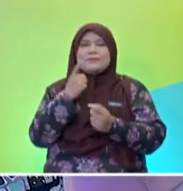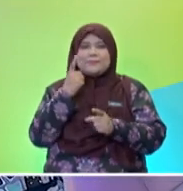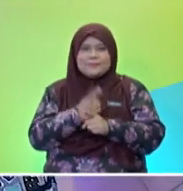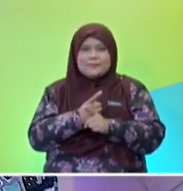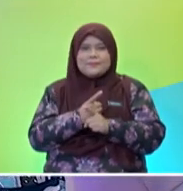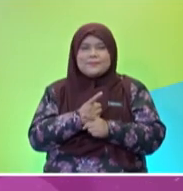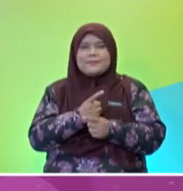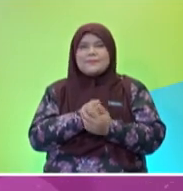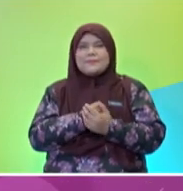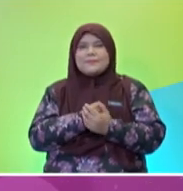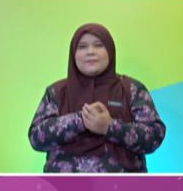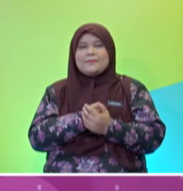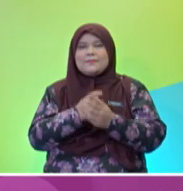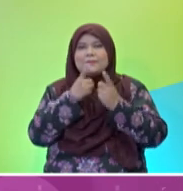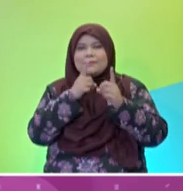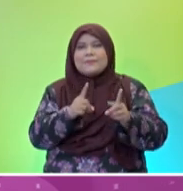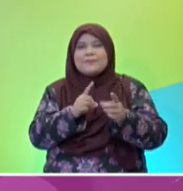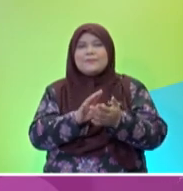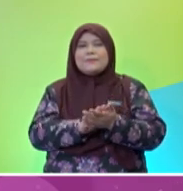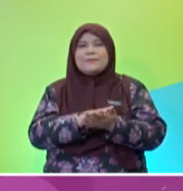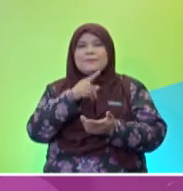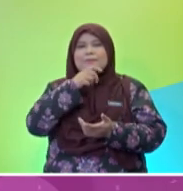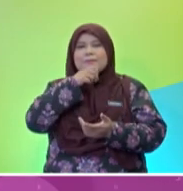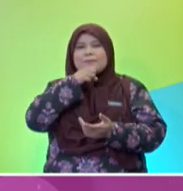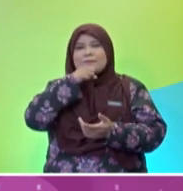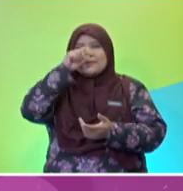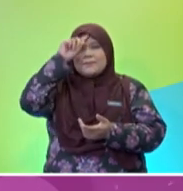betul jawabannya bunyi kambing